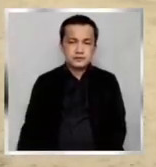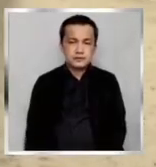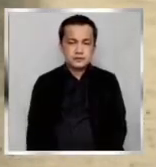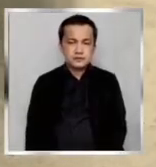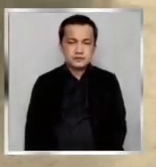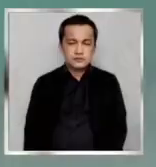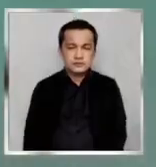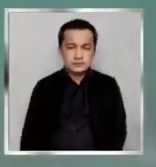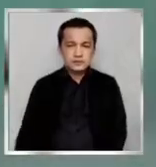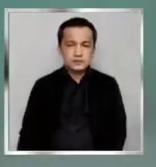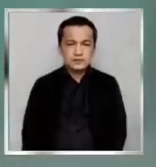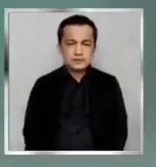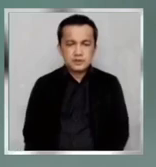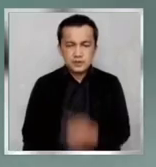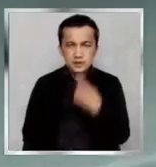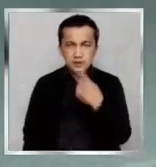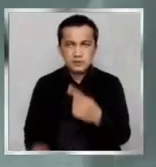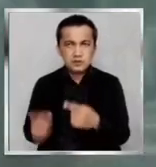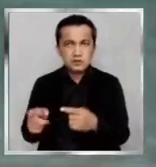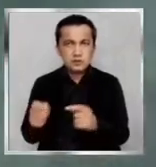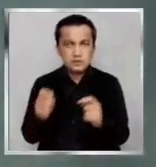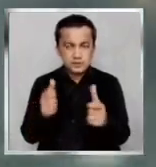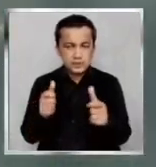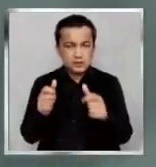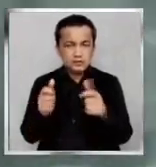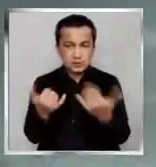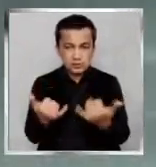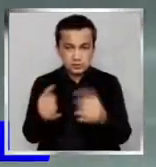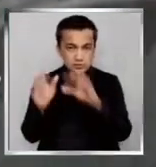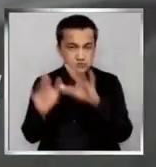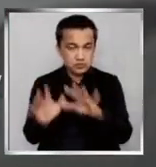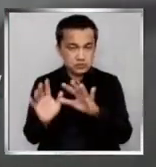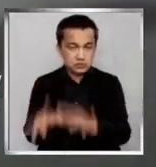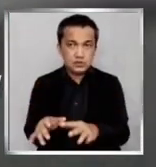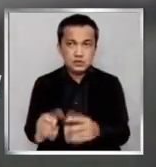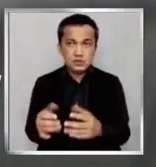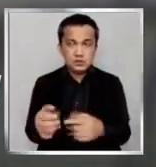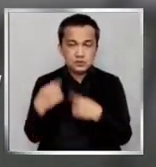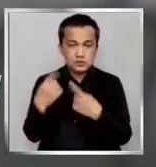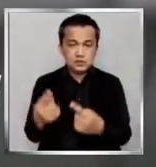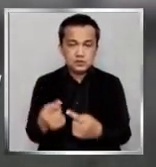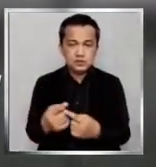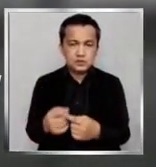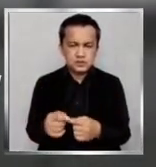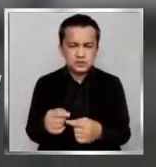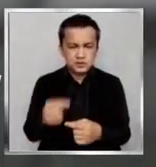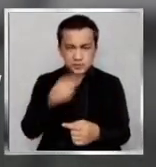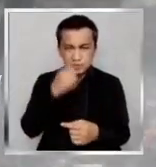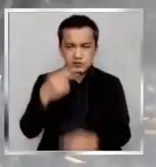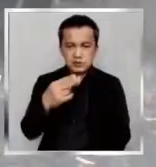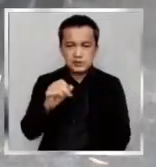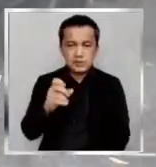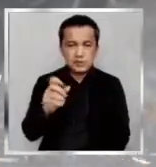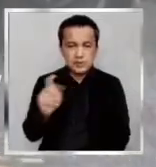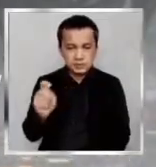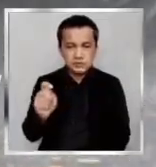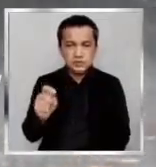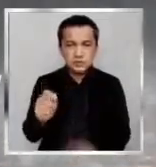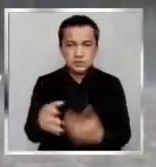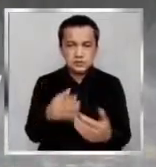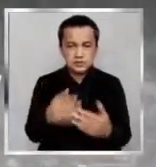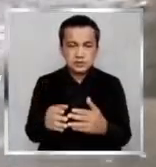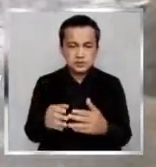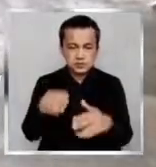Normal pa rin daw ang mga biglang buhos ng ulan itong mga nakaraang araw na dahil lang sa habagat. Pero kahit pag pumasok na ang